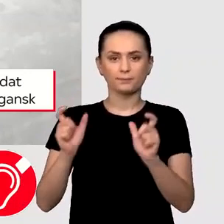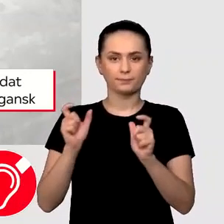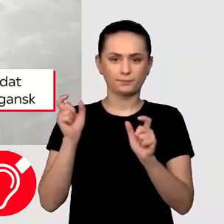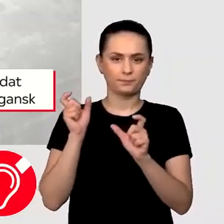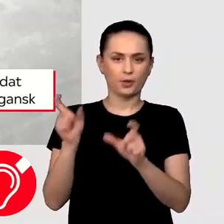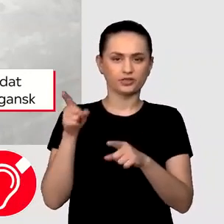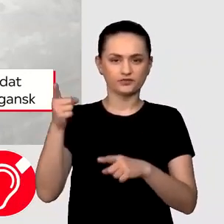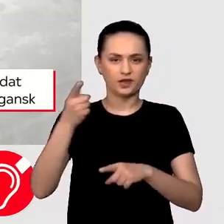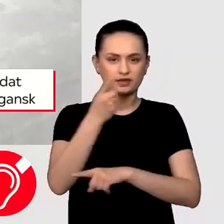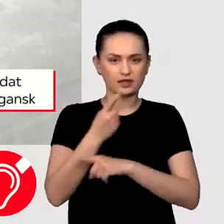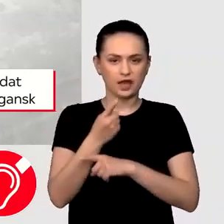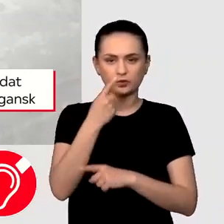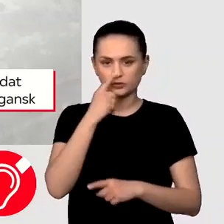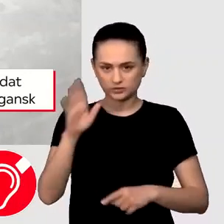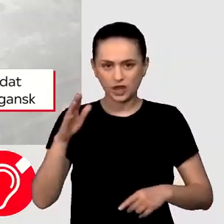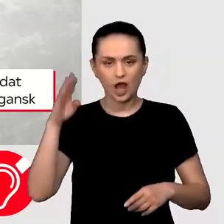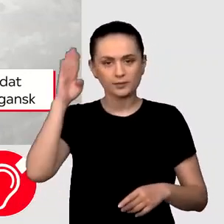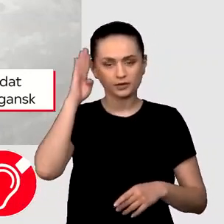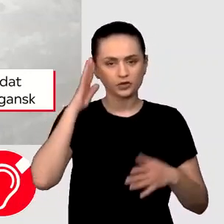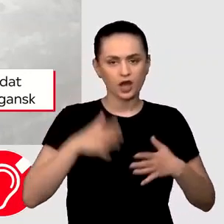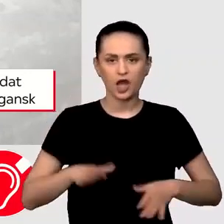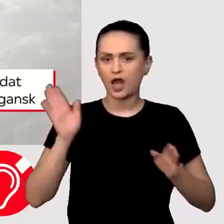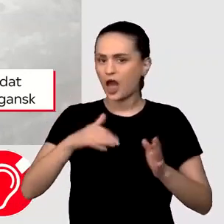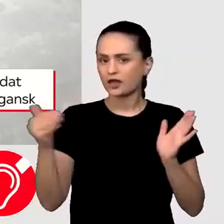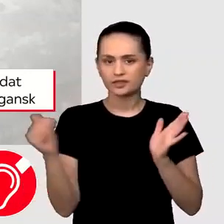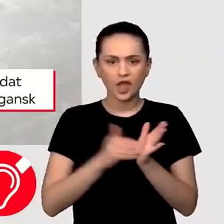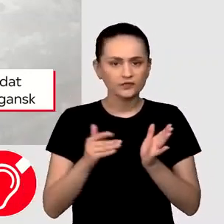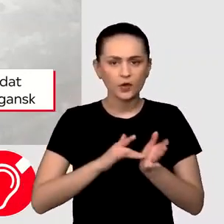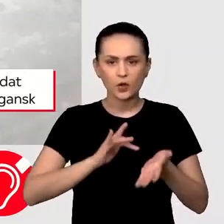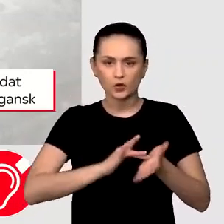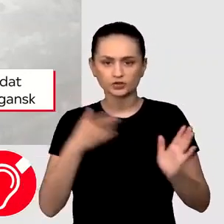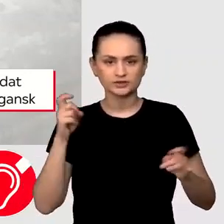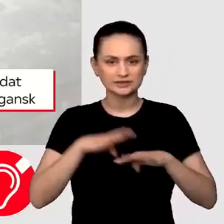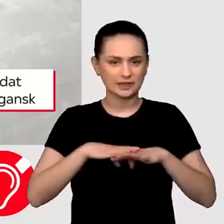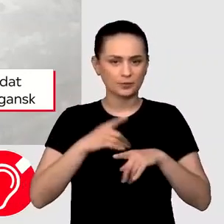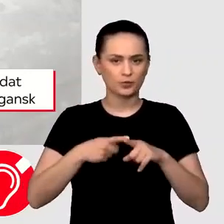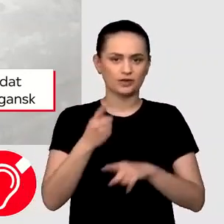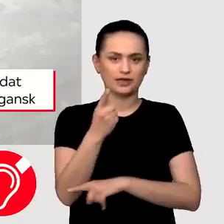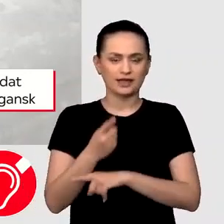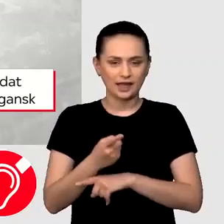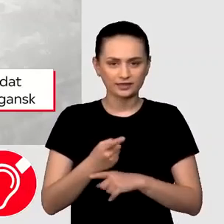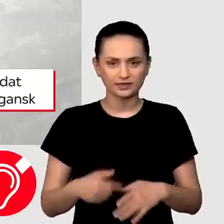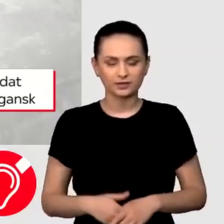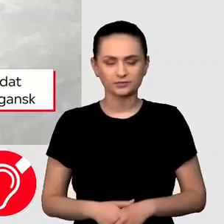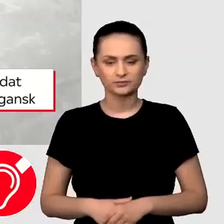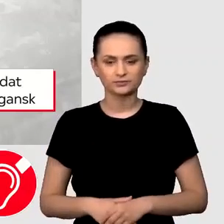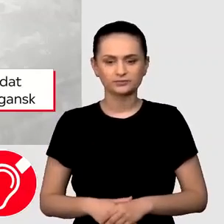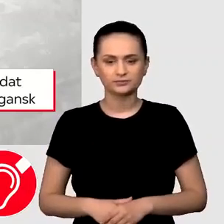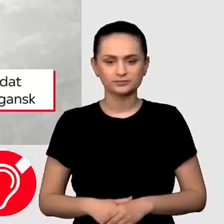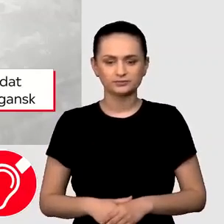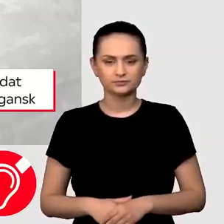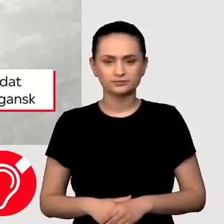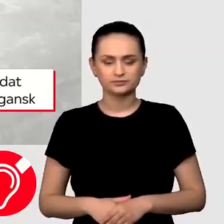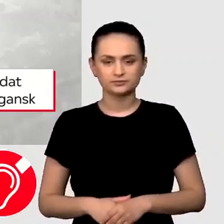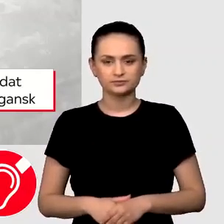apăra împotriva rachetelor de croazier rusești, armata ucraineană are nevoie urgentă de sisteme de rachete cu lansare multiplă.